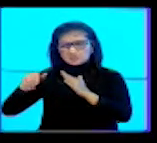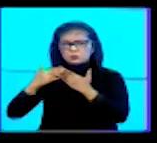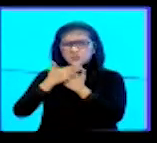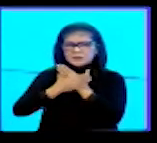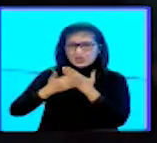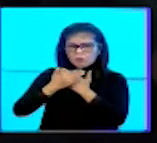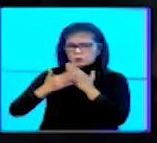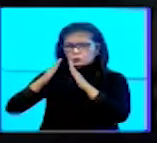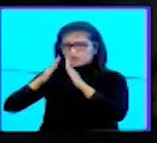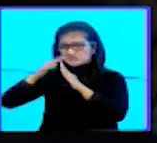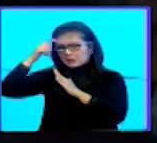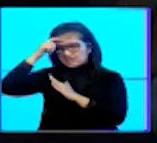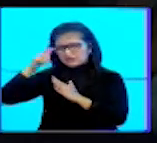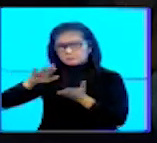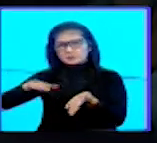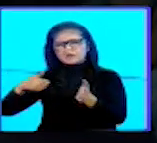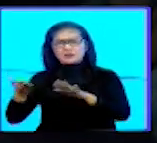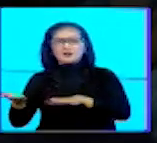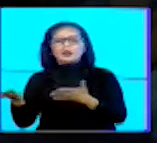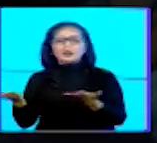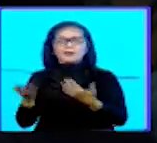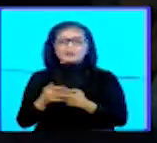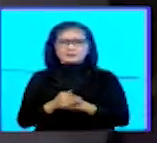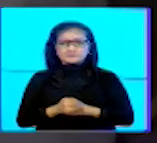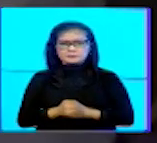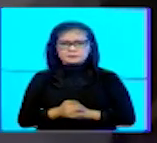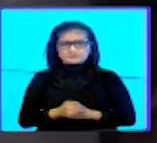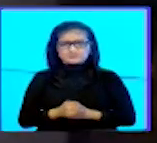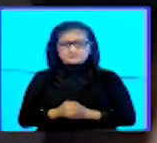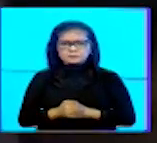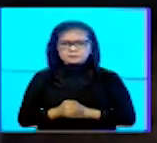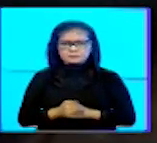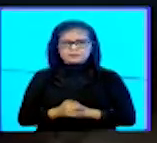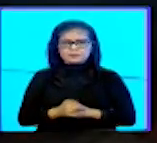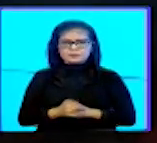Dari Bone, Sulawesi Selatan, Bulan Sri Indramaya melaporkan.